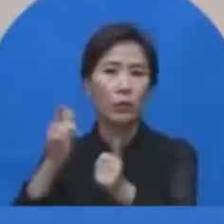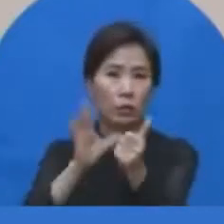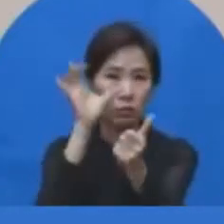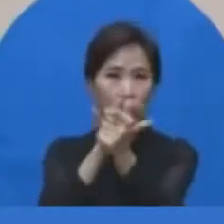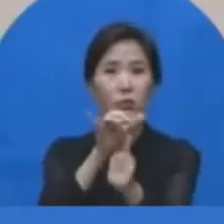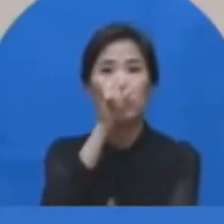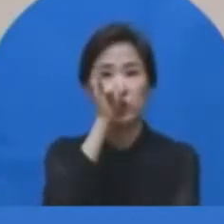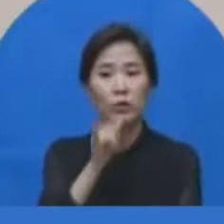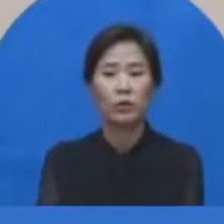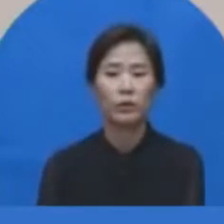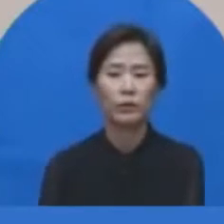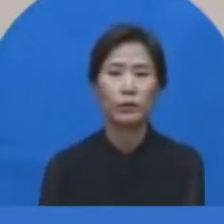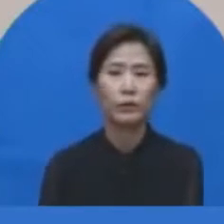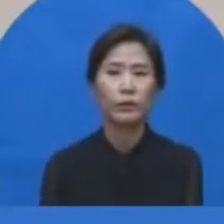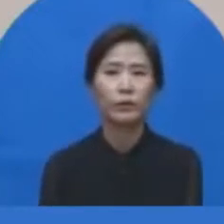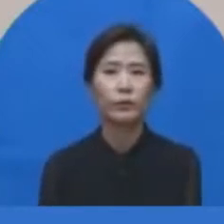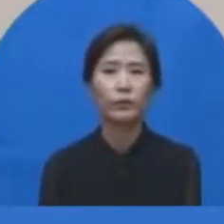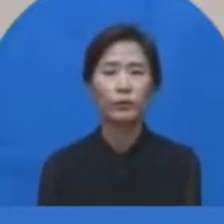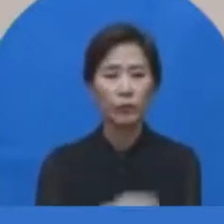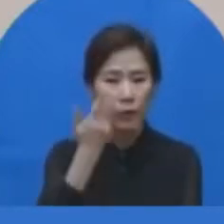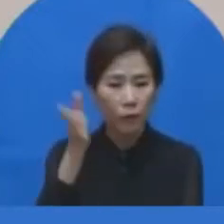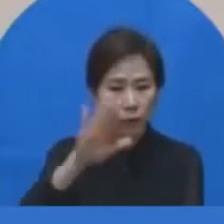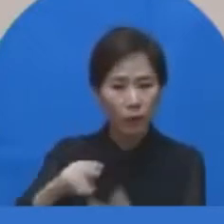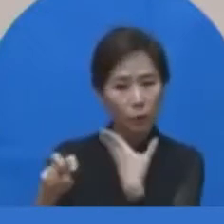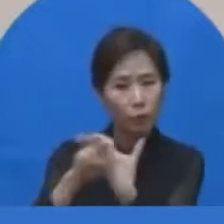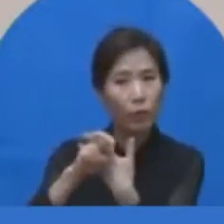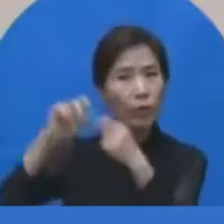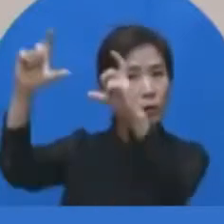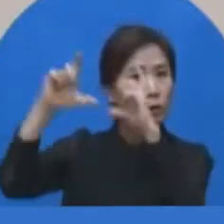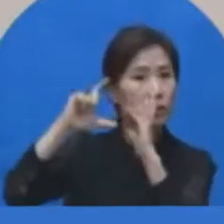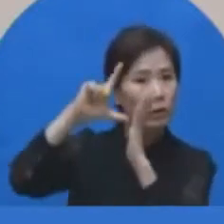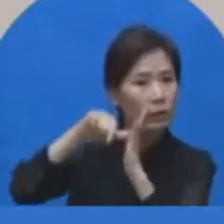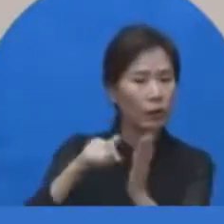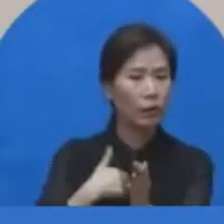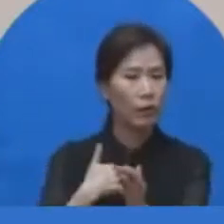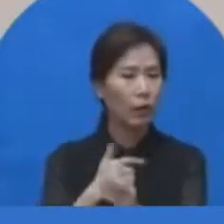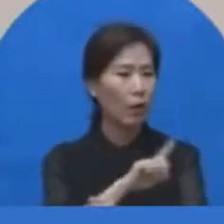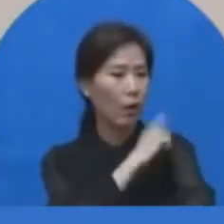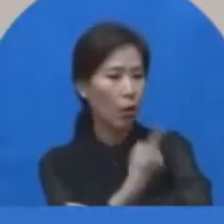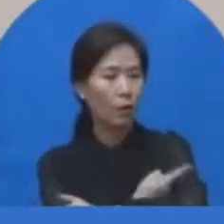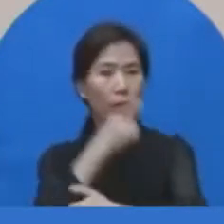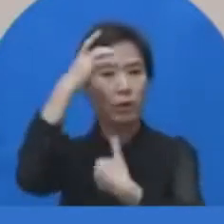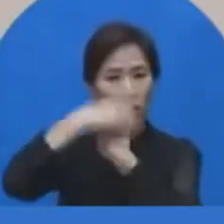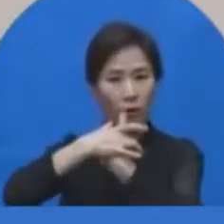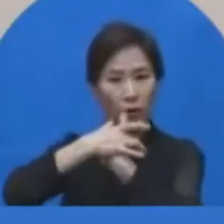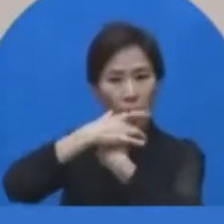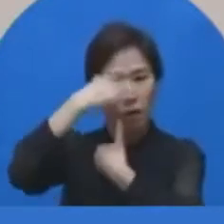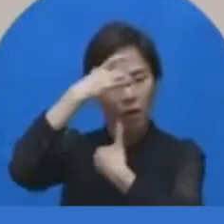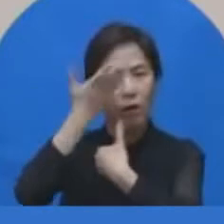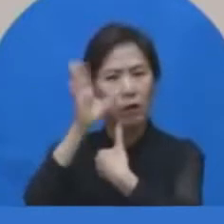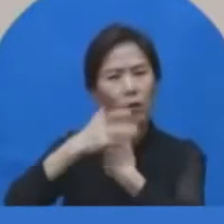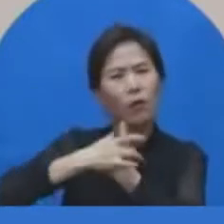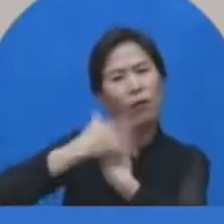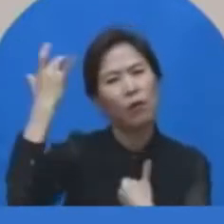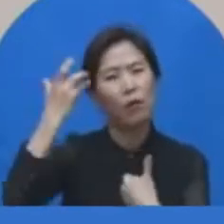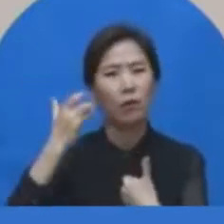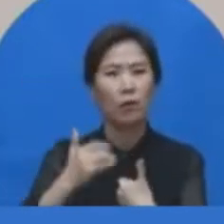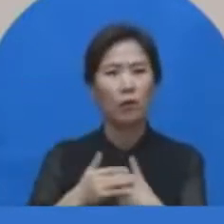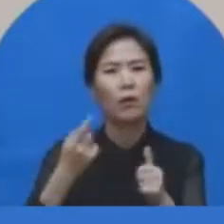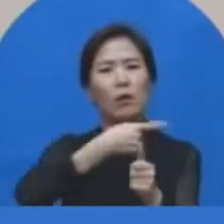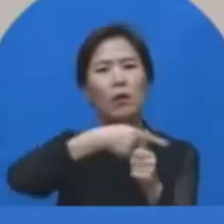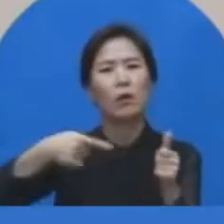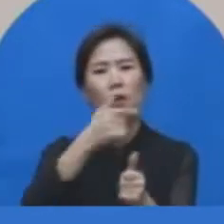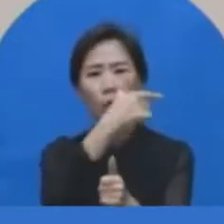앞에서도 말씀드린 바와 같이 법의 노조 통보로 인해서 침해되는 노동 상권은 넓고 분명합니다. 거기에 비해서 얻을